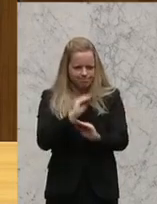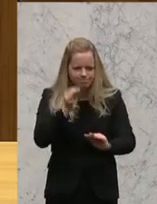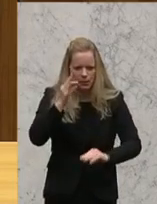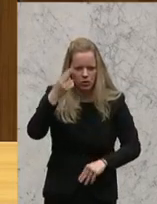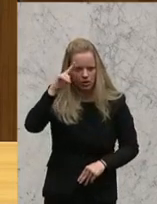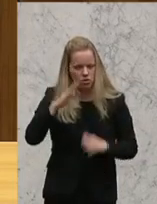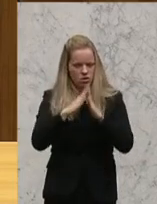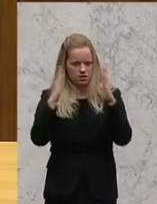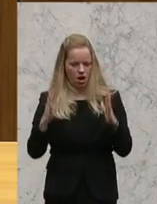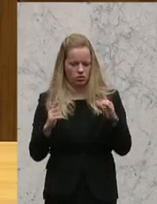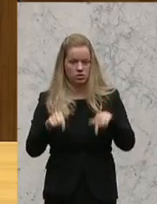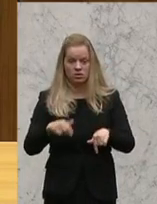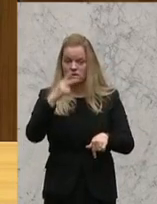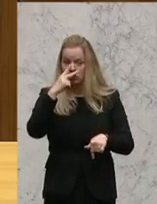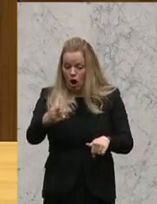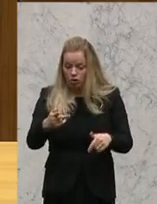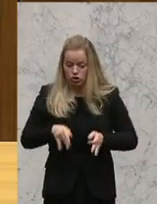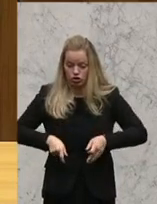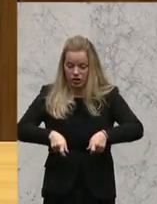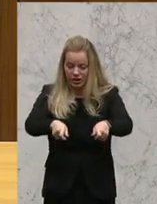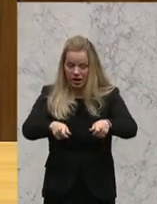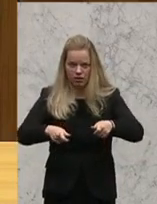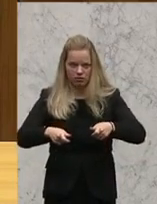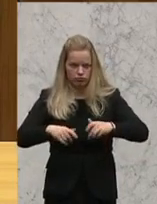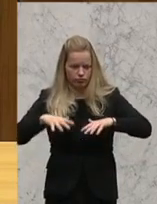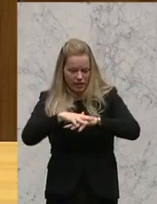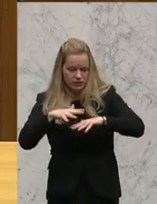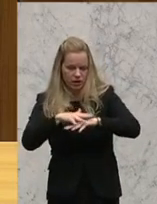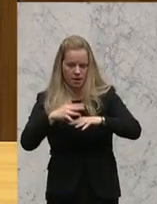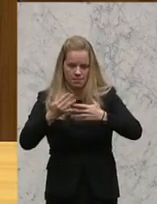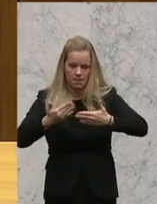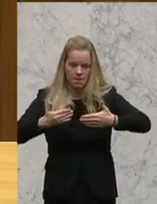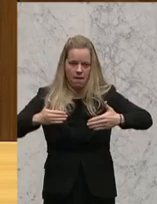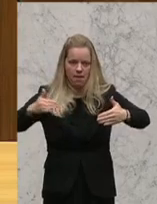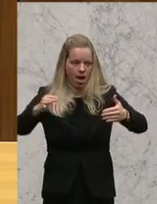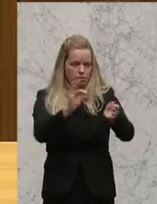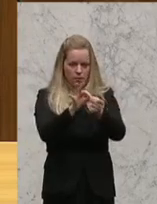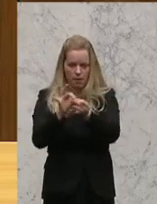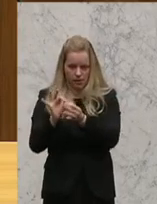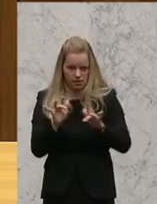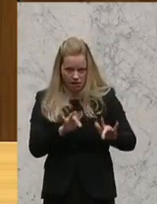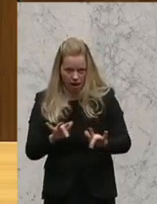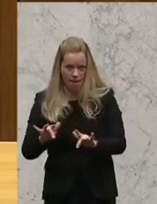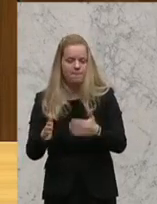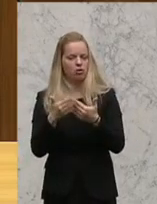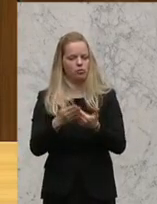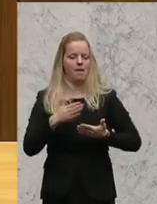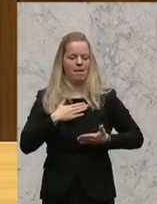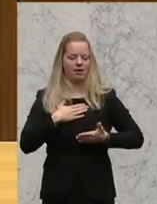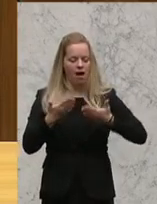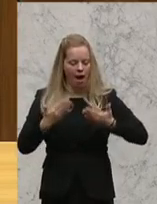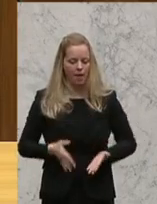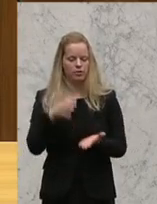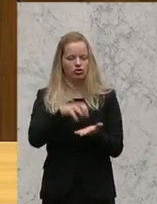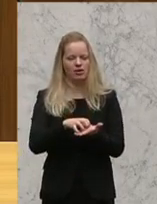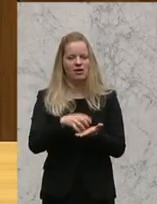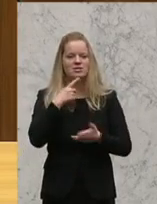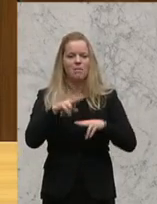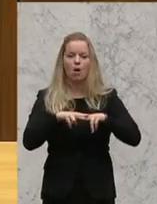auf eine Region hat, sieht man schon allein am Beispiel meiner Heimatstadt St.